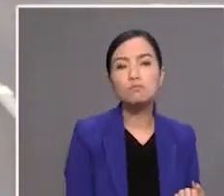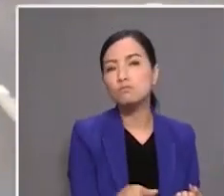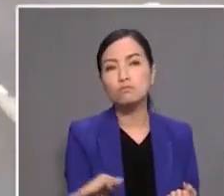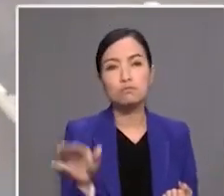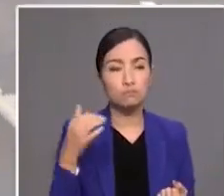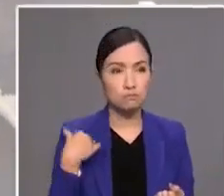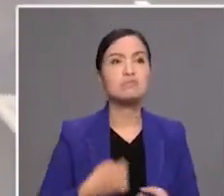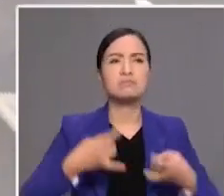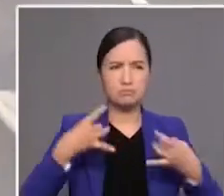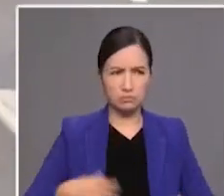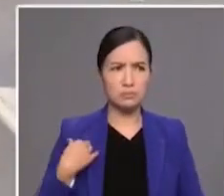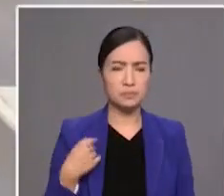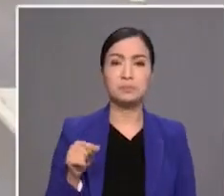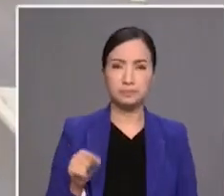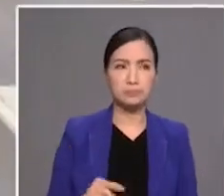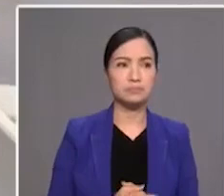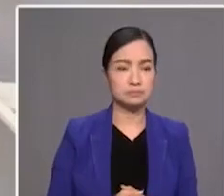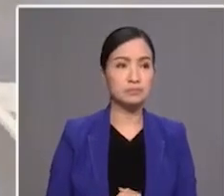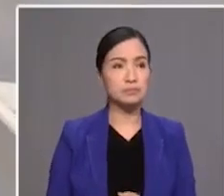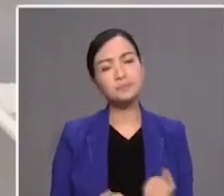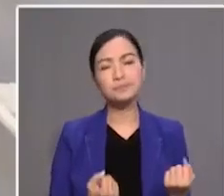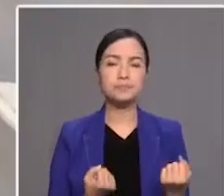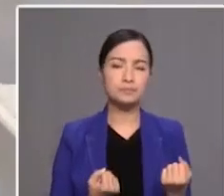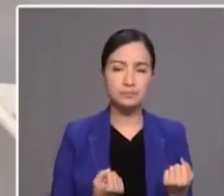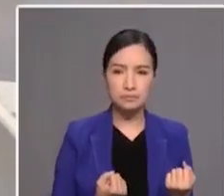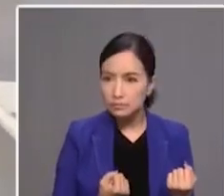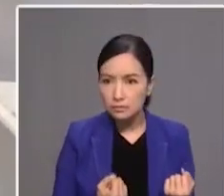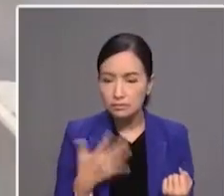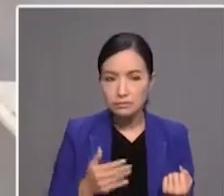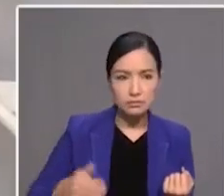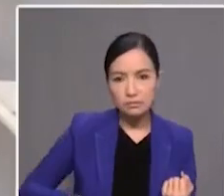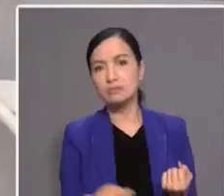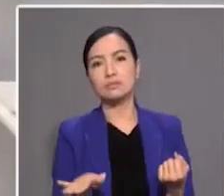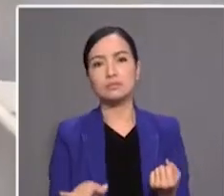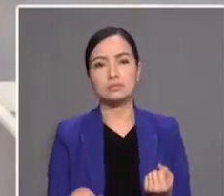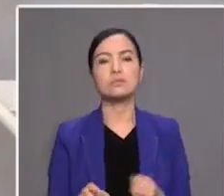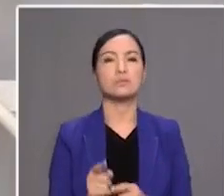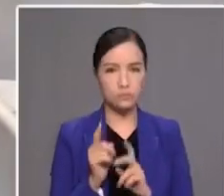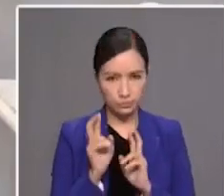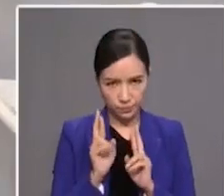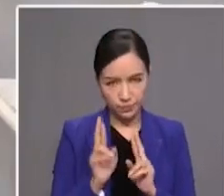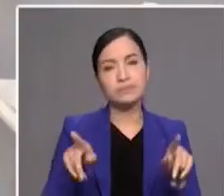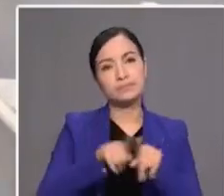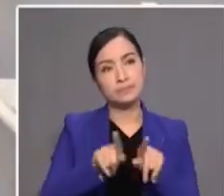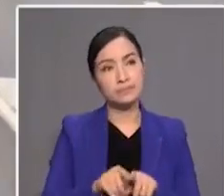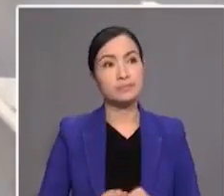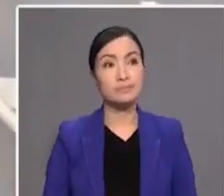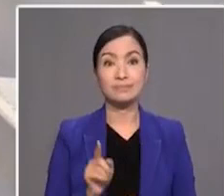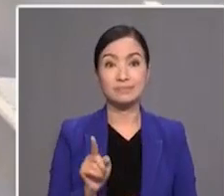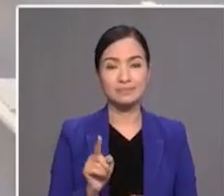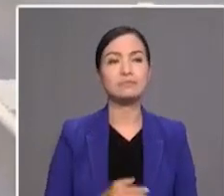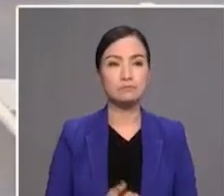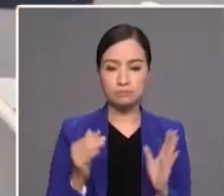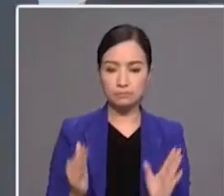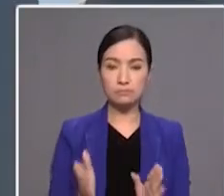หันค่ะเสี่ยงเกิดอุบัติเหตุอยู่หลายครั้งผู้ขับขี่จึงควรใช้ความระมัดระวังในการขับรถด้วยนะคะขณะที่พนักงานซึ่งทำ